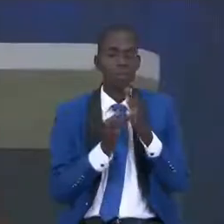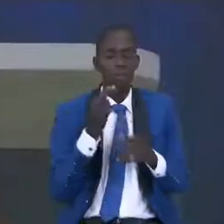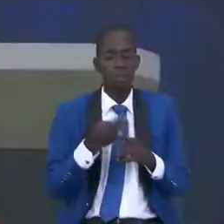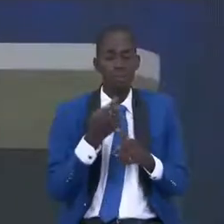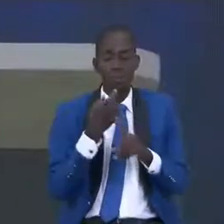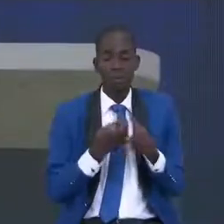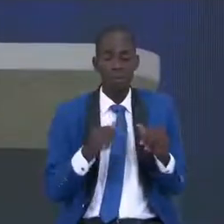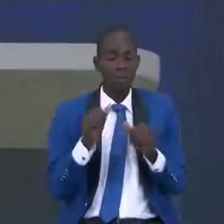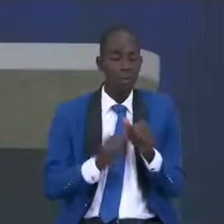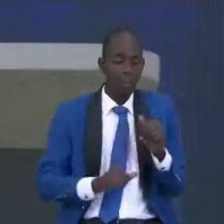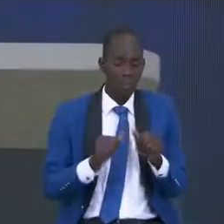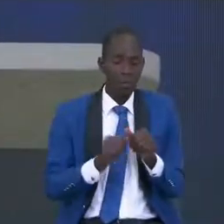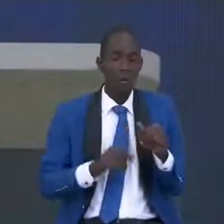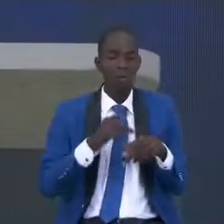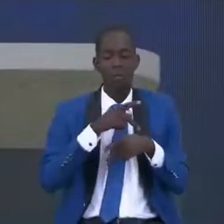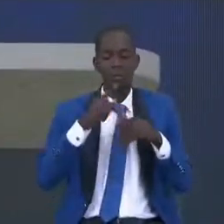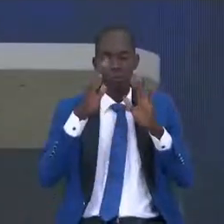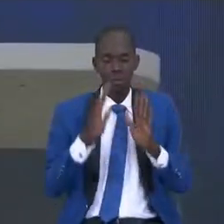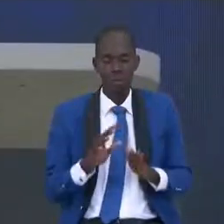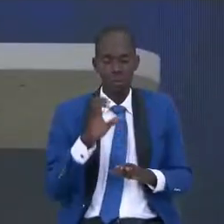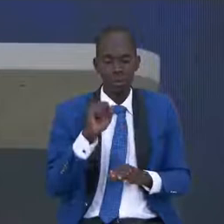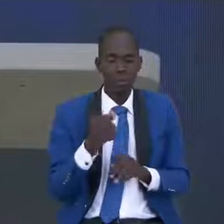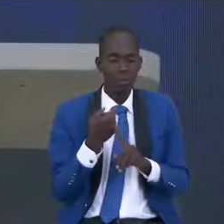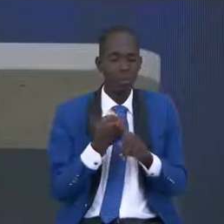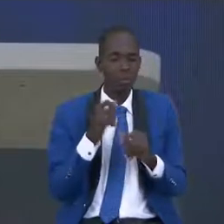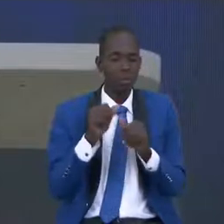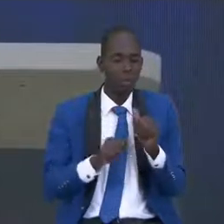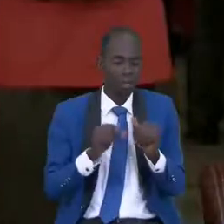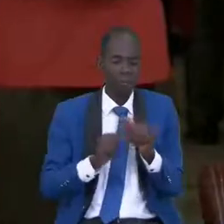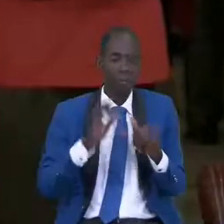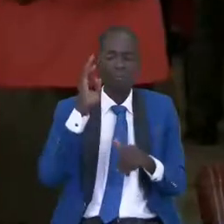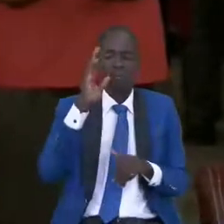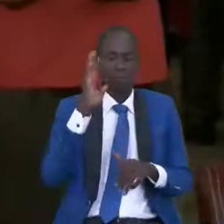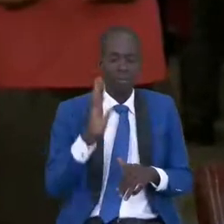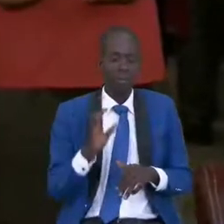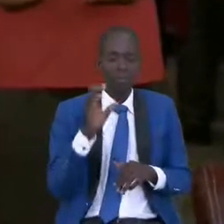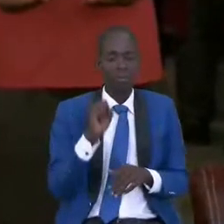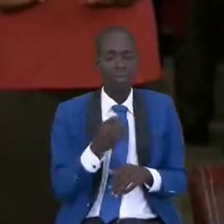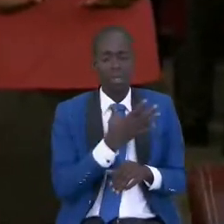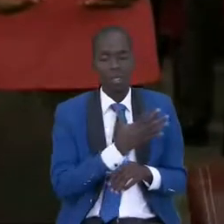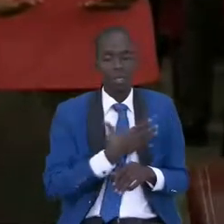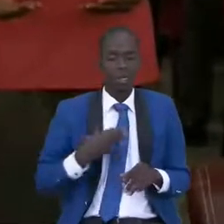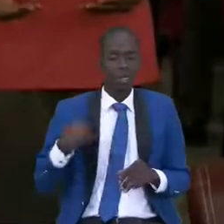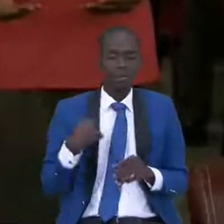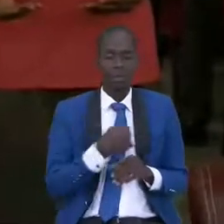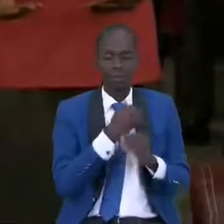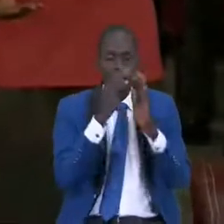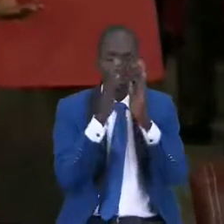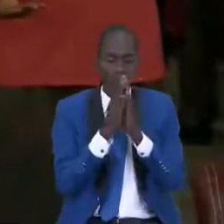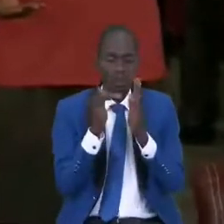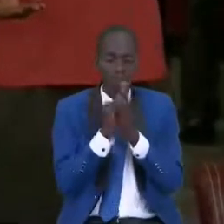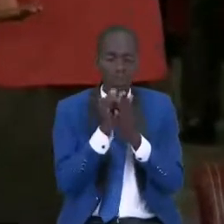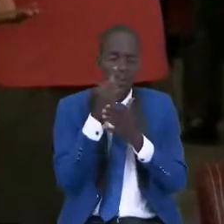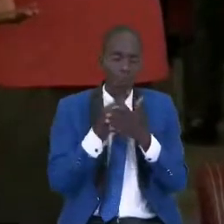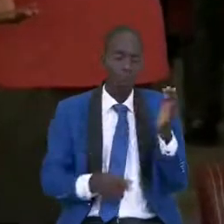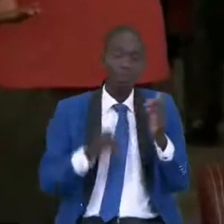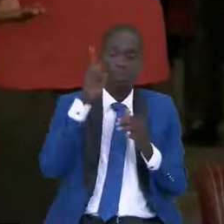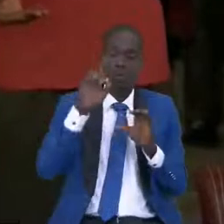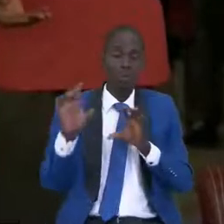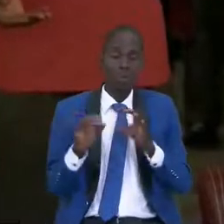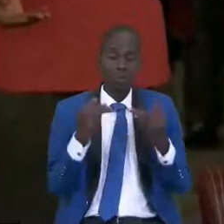de chaque professionnel, de chaque ministre. Et nous prions que ce que tu feras